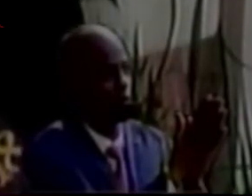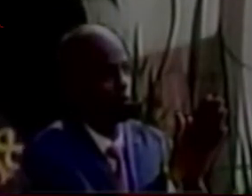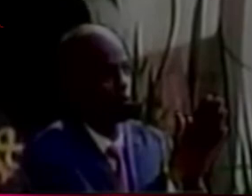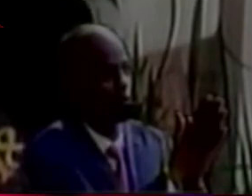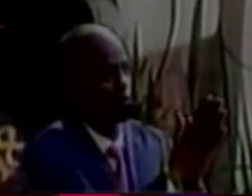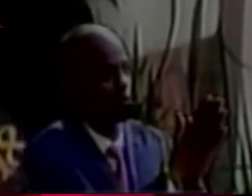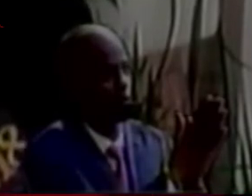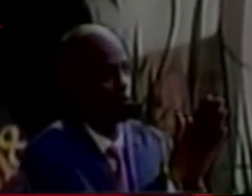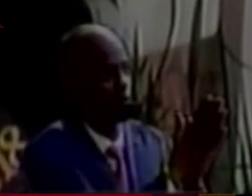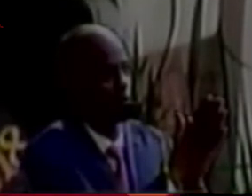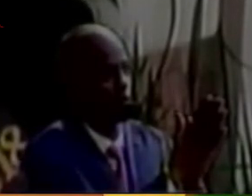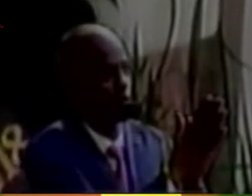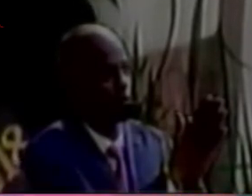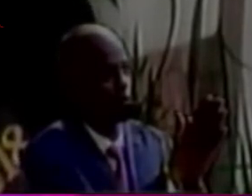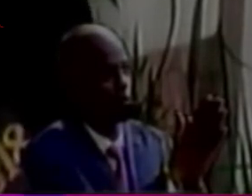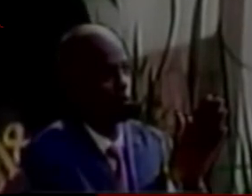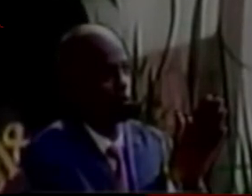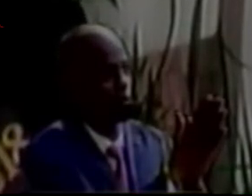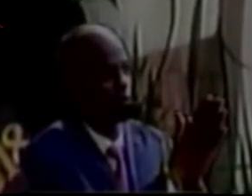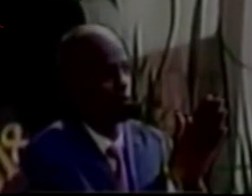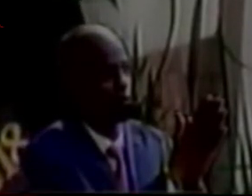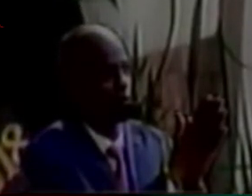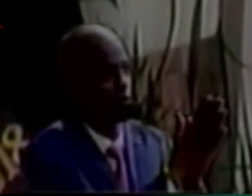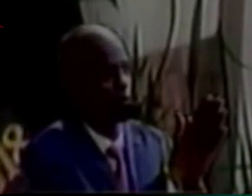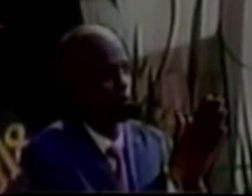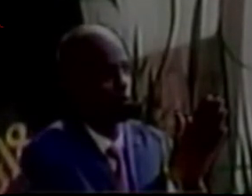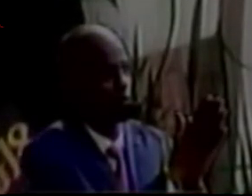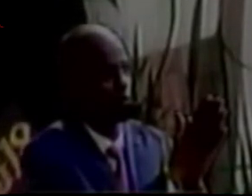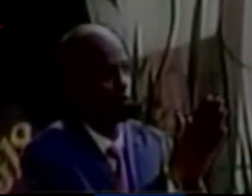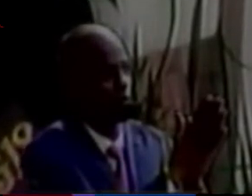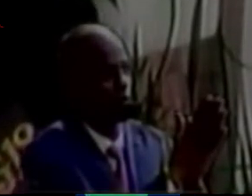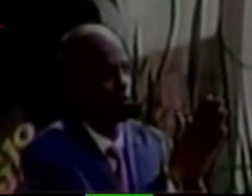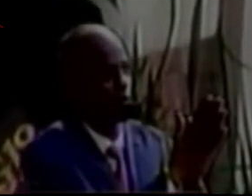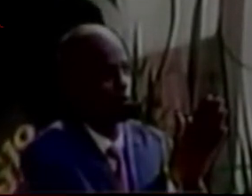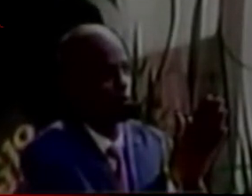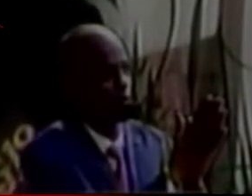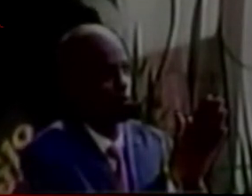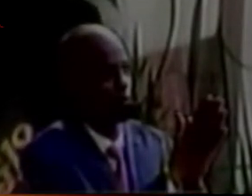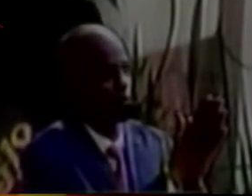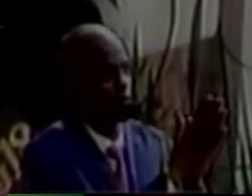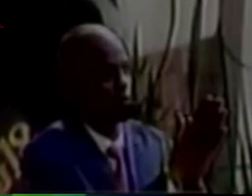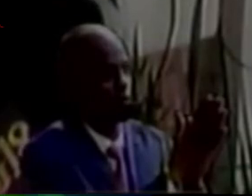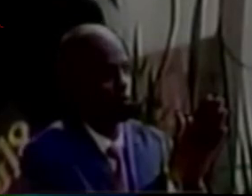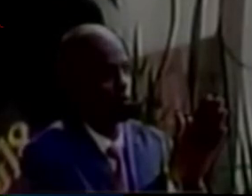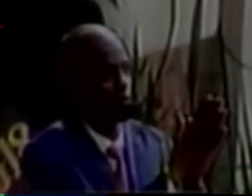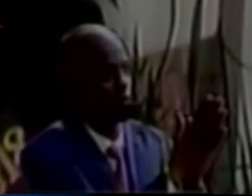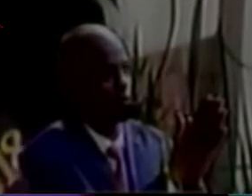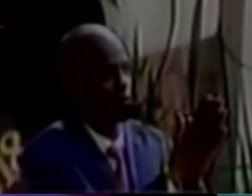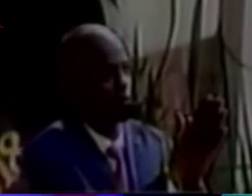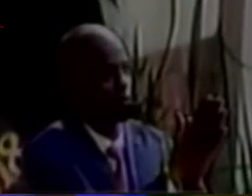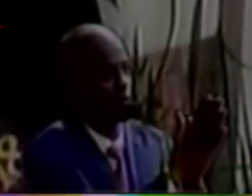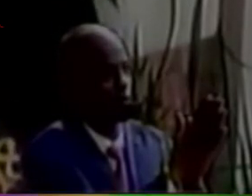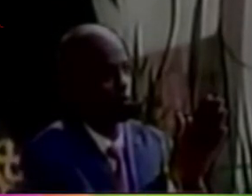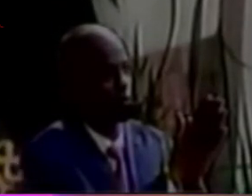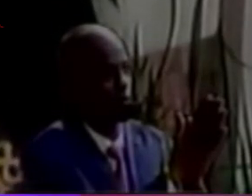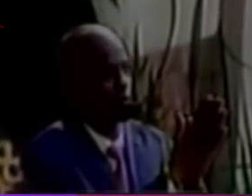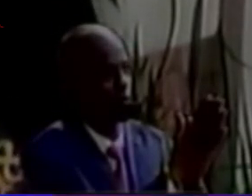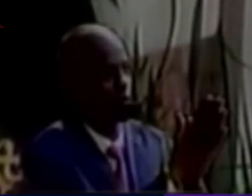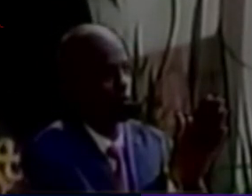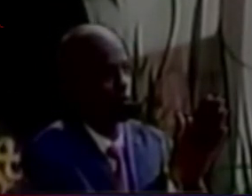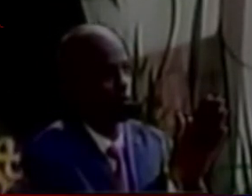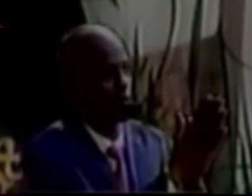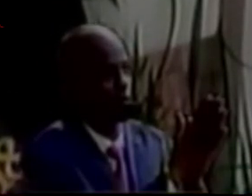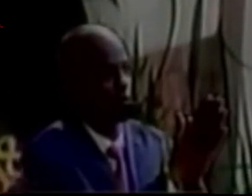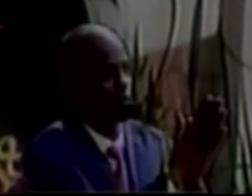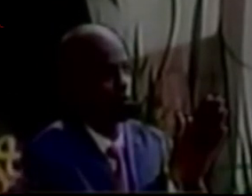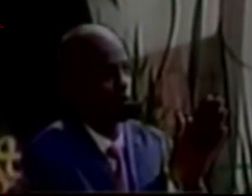Alors, ce qui est arrivé, c'est que le 30 août, c'était le 30 août 1871, c'est le Samon Fortin,